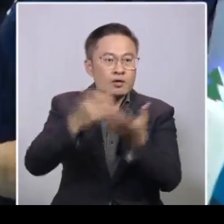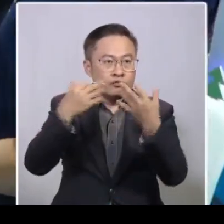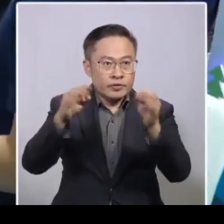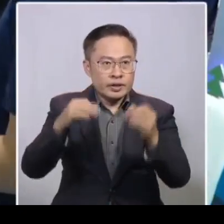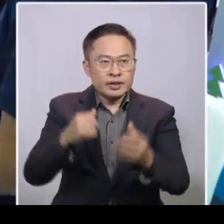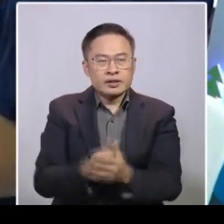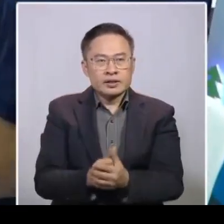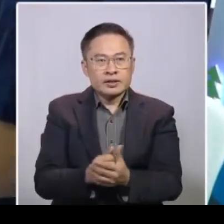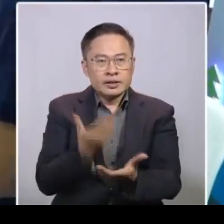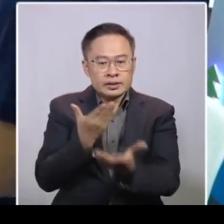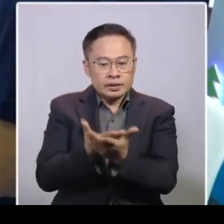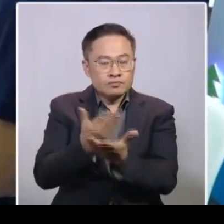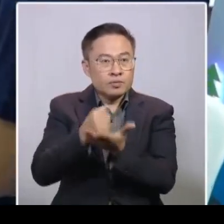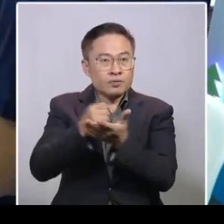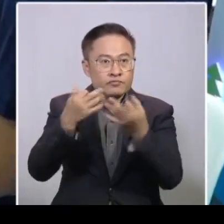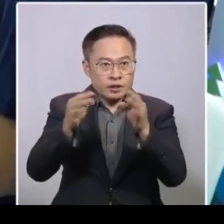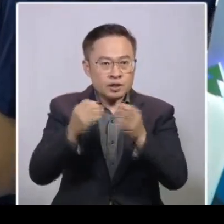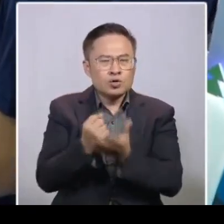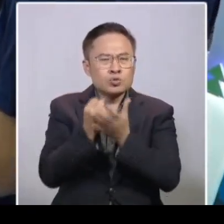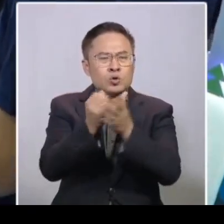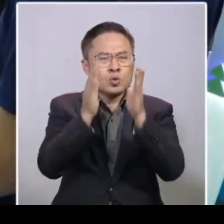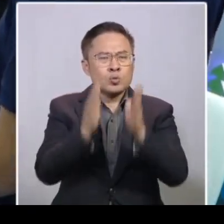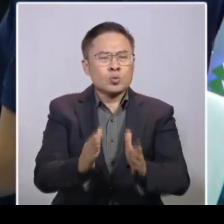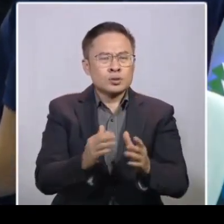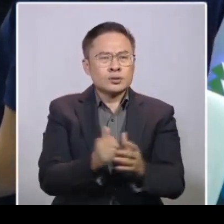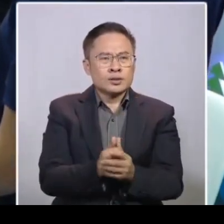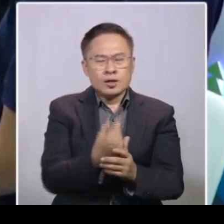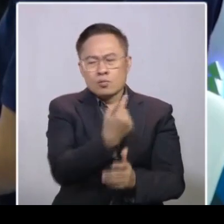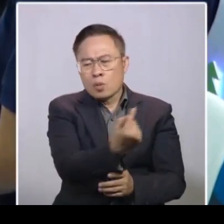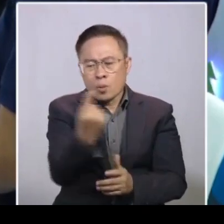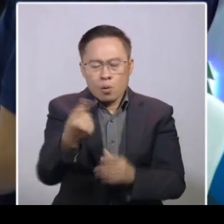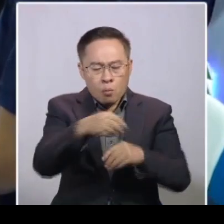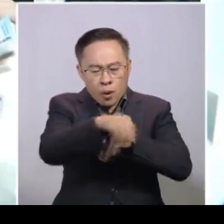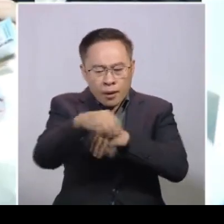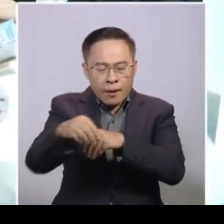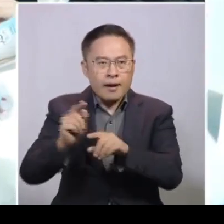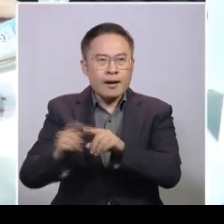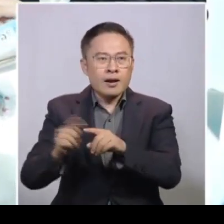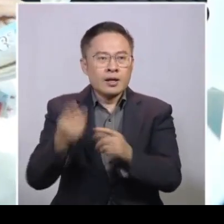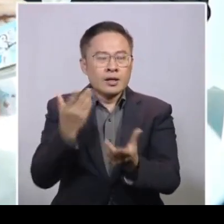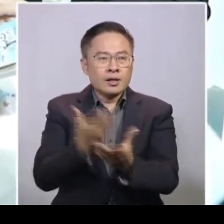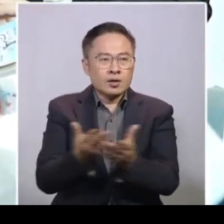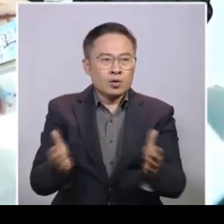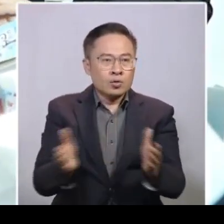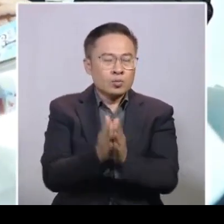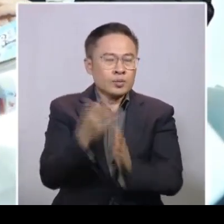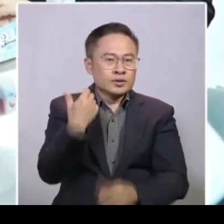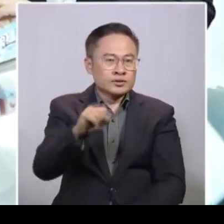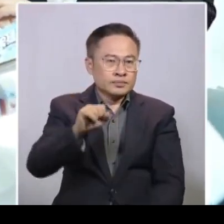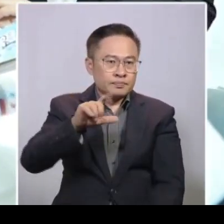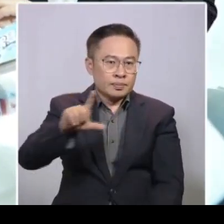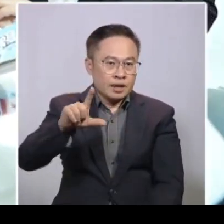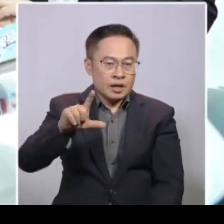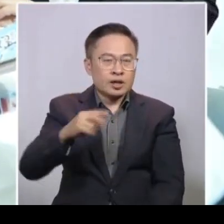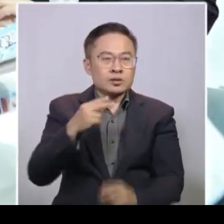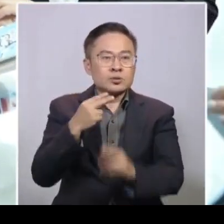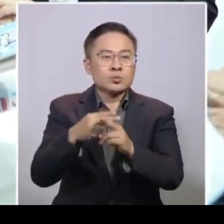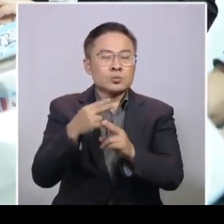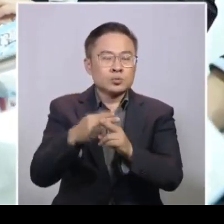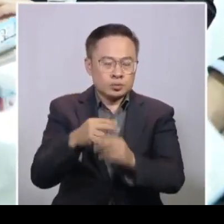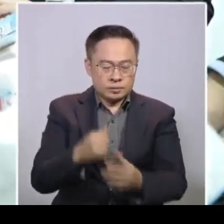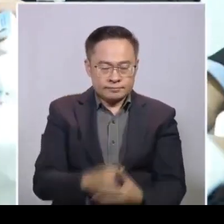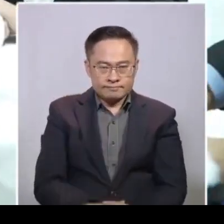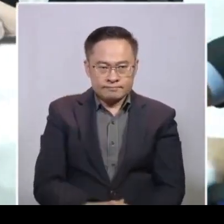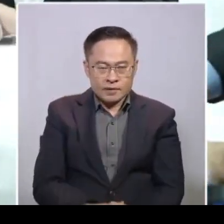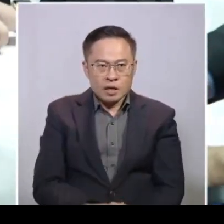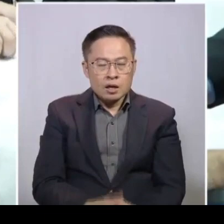นี้จัดหนักเพื่อรายย่อยนะครับวงเงินสินเชื่อสูงสุด 10ล้านบาทหรือว่า 2เ่าเข่าของหลักประกันระยะเวลาผ่อนชำระ